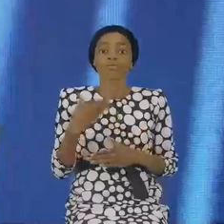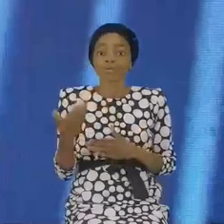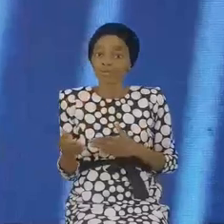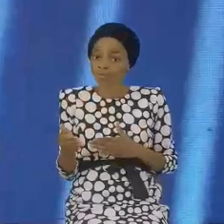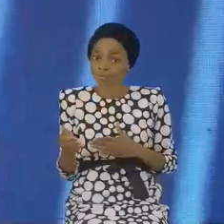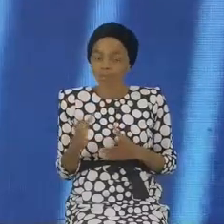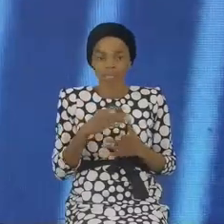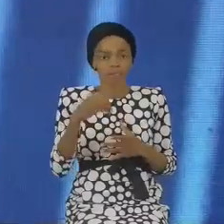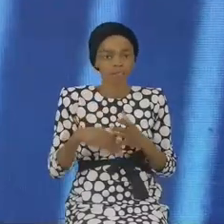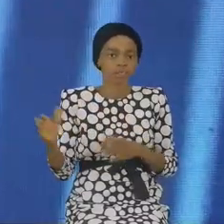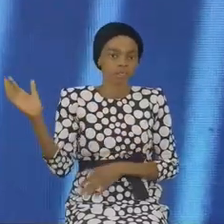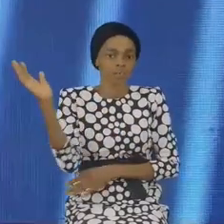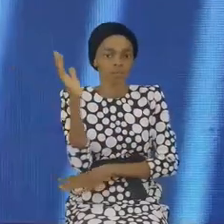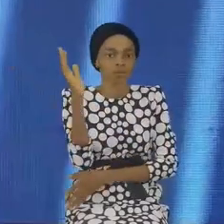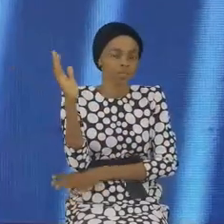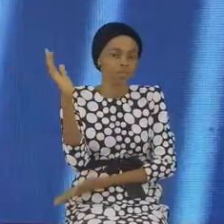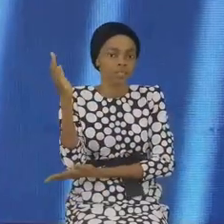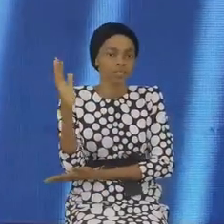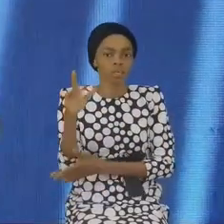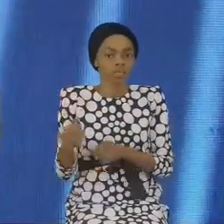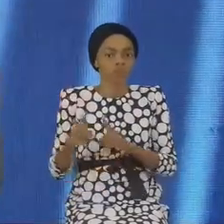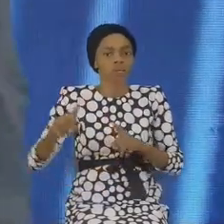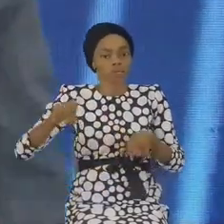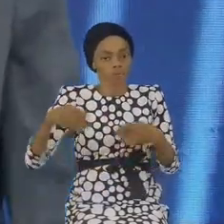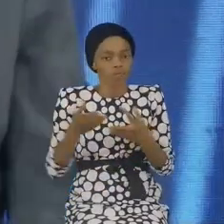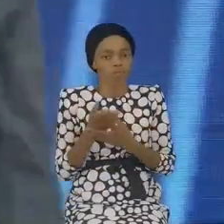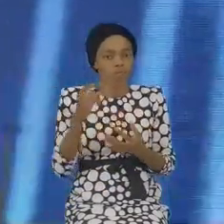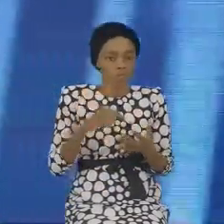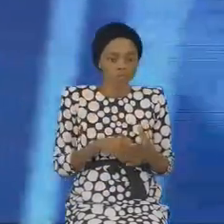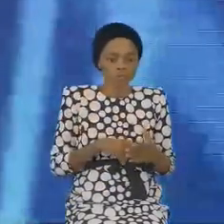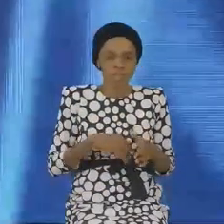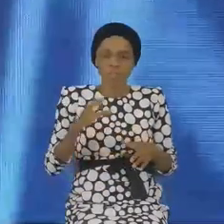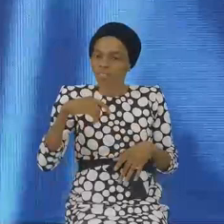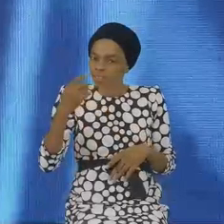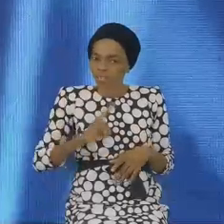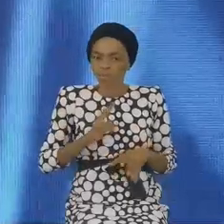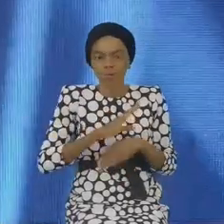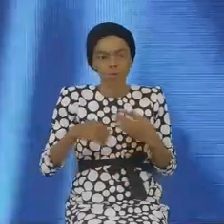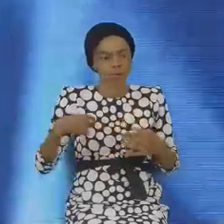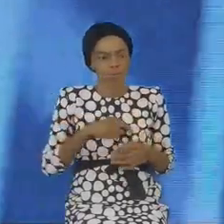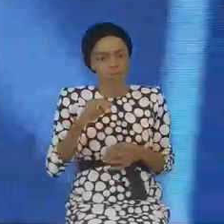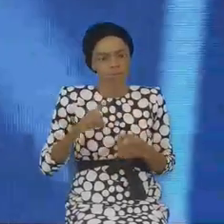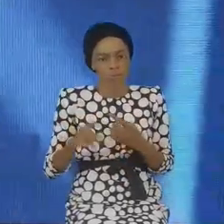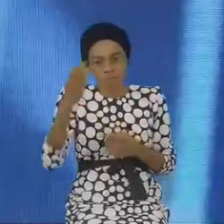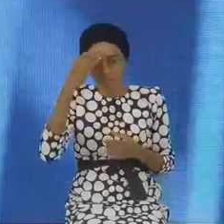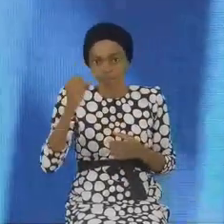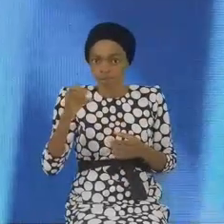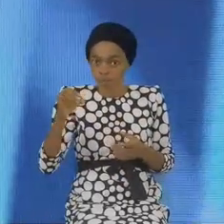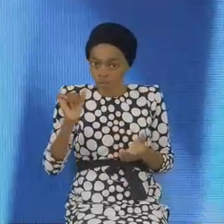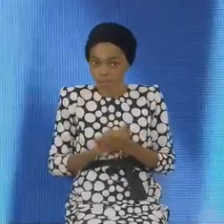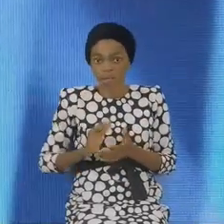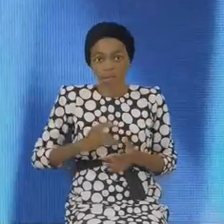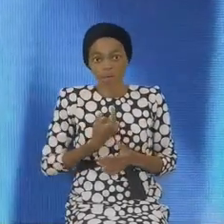désert, comme nous traversons la jungle du désert, dites-nous les choses que nous devons connaître, afin que notre esprit, notre